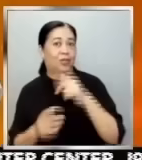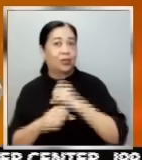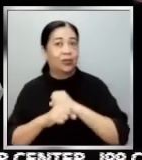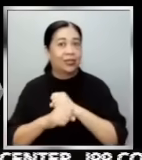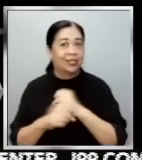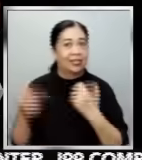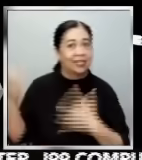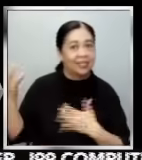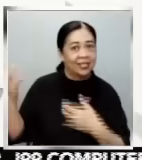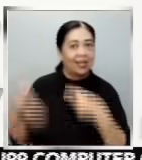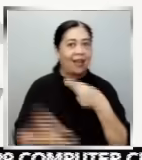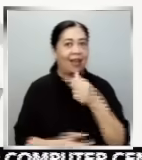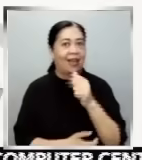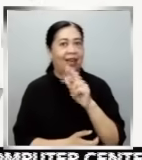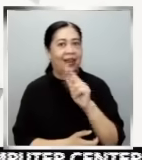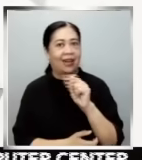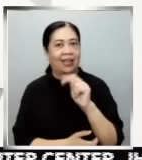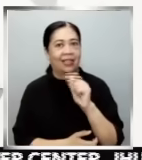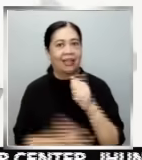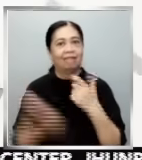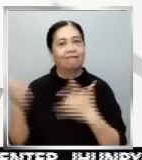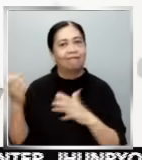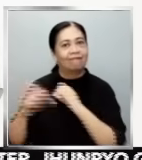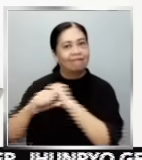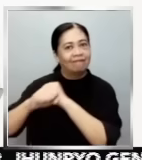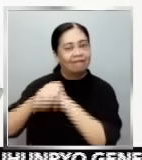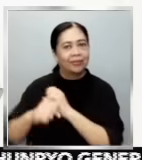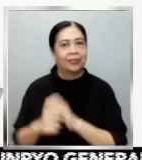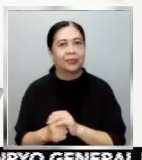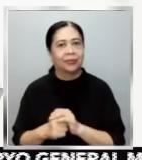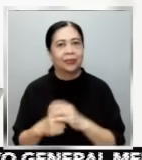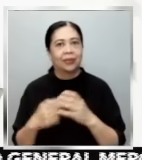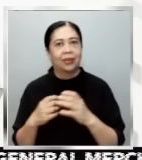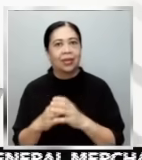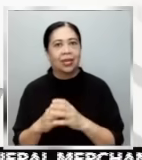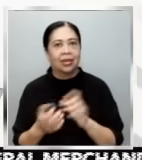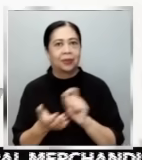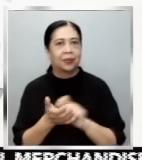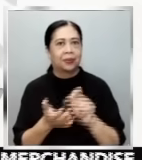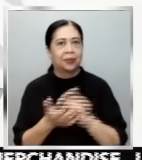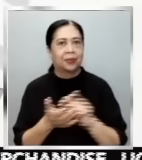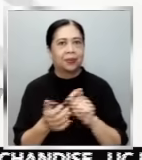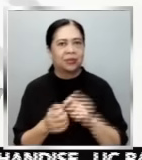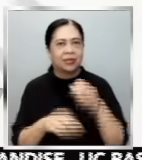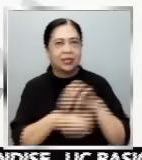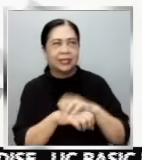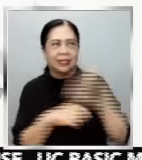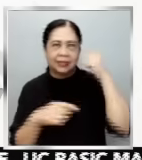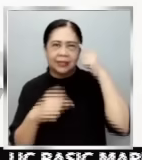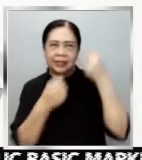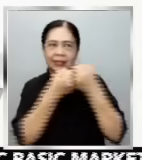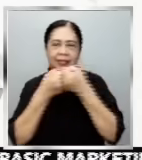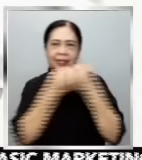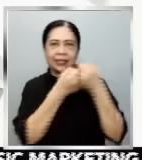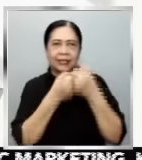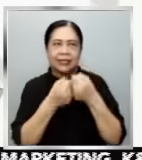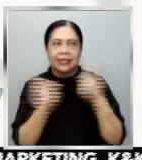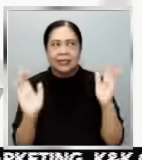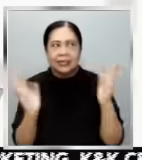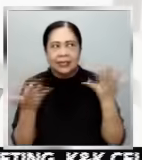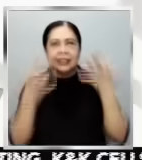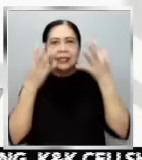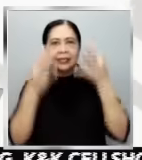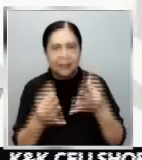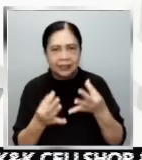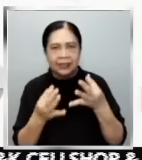harana I was Torn if I was going to write it english but I kind of decided to write it